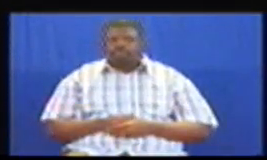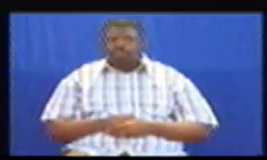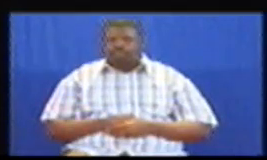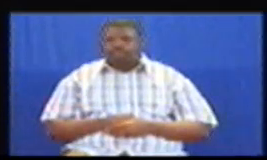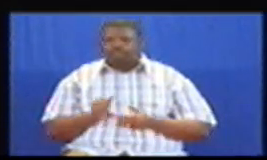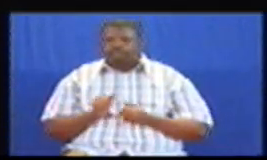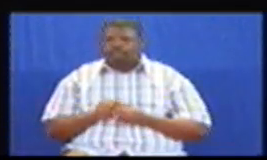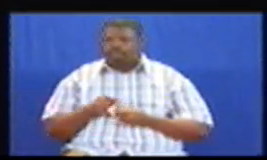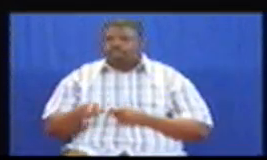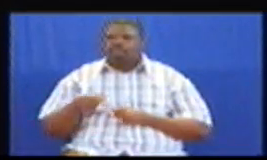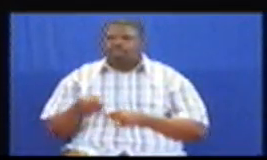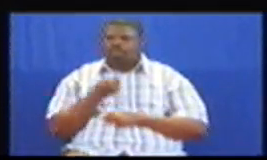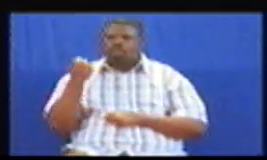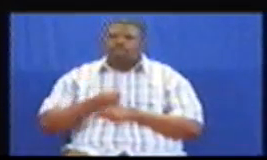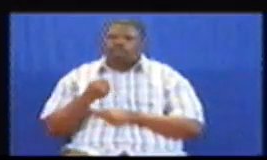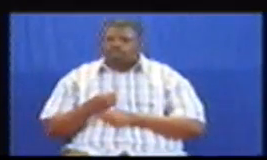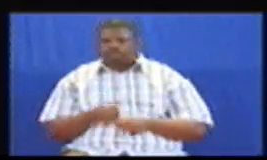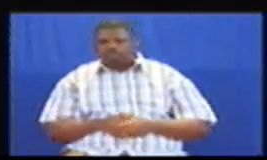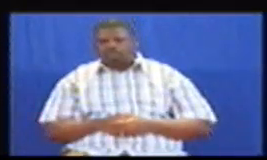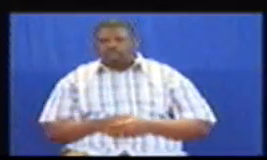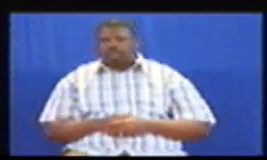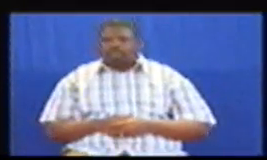litakuwa limefanywa kazi.